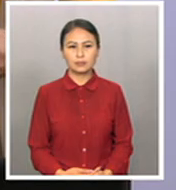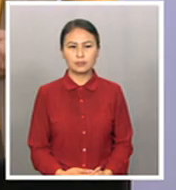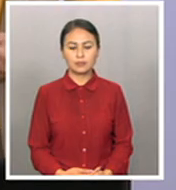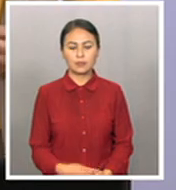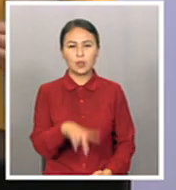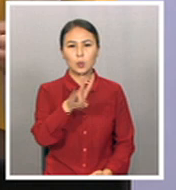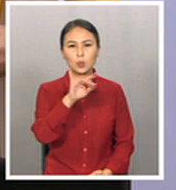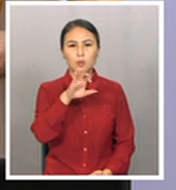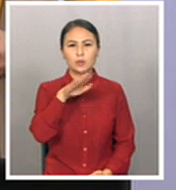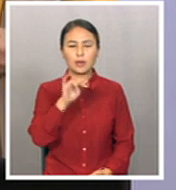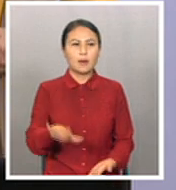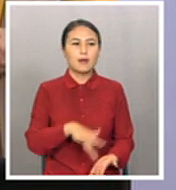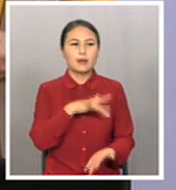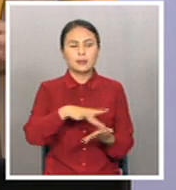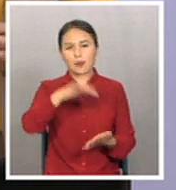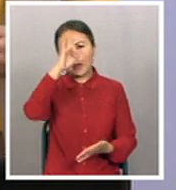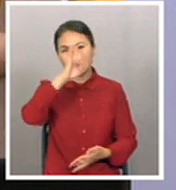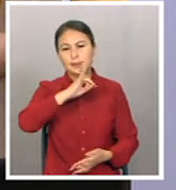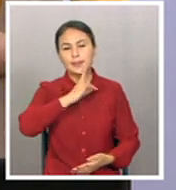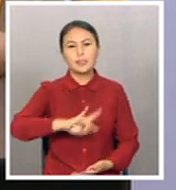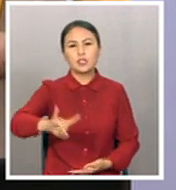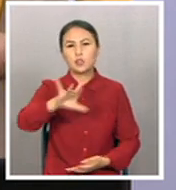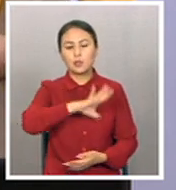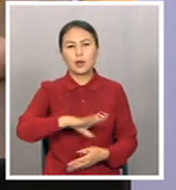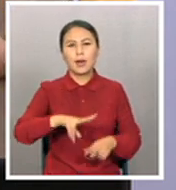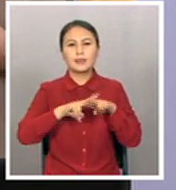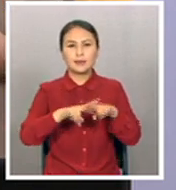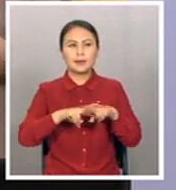Нұрсұлтан қаласы Қазақстан Республикасының астанасы.